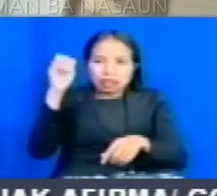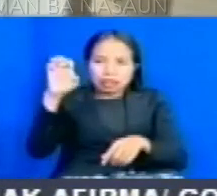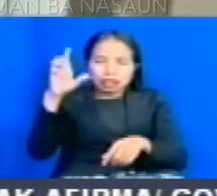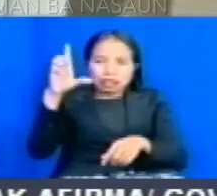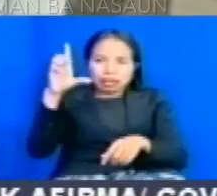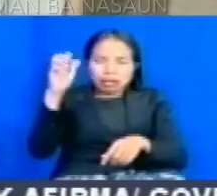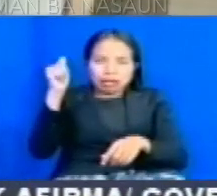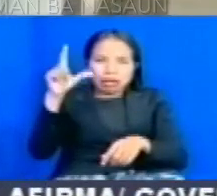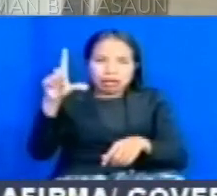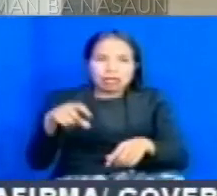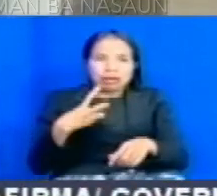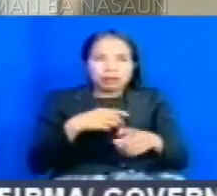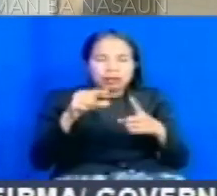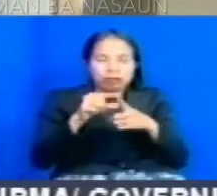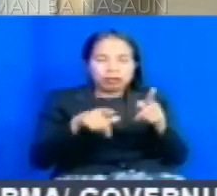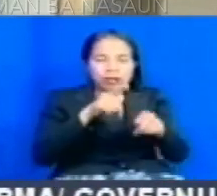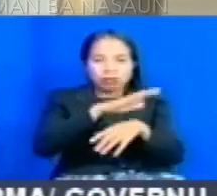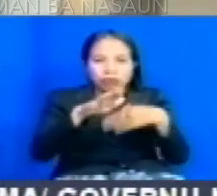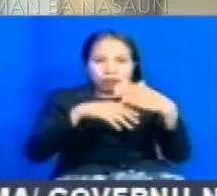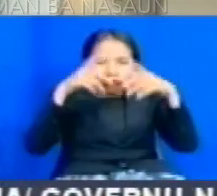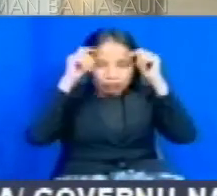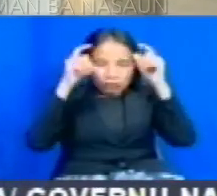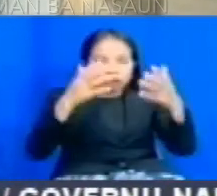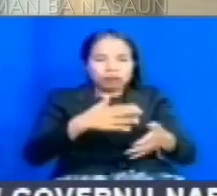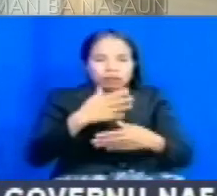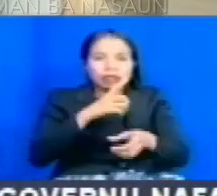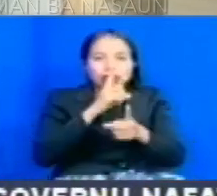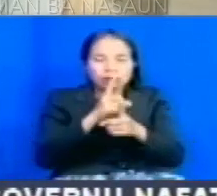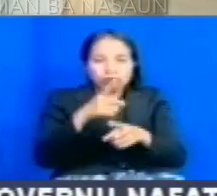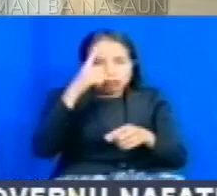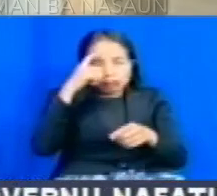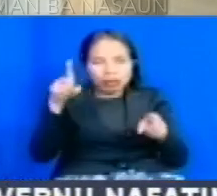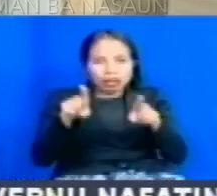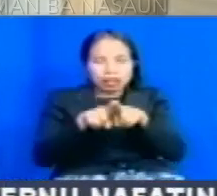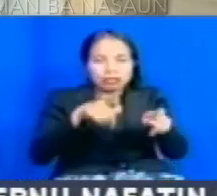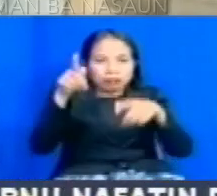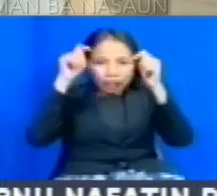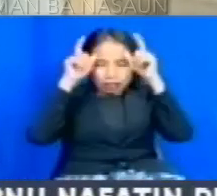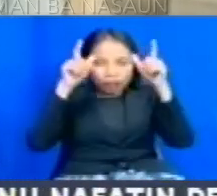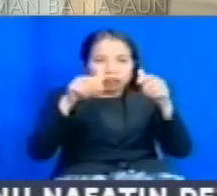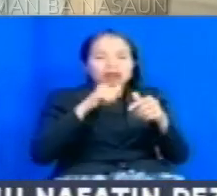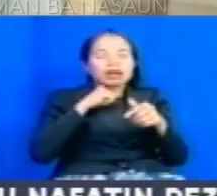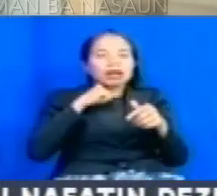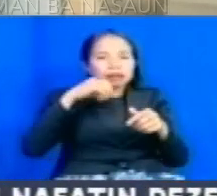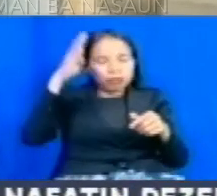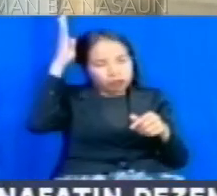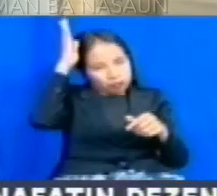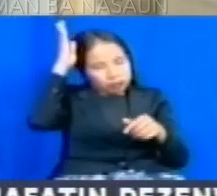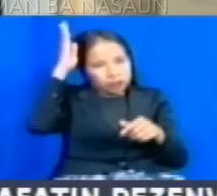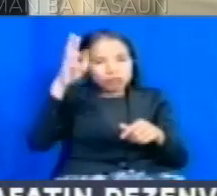amne lemeno ba Timor ngo toto kata orgul tebes tamba nudar Timor wang ida ang bispo dom